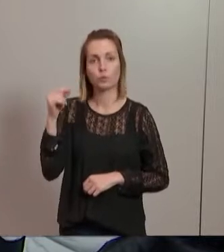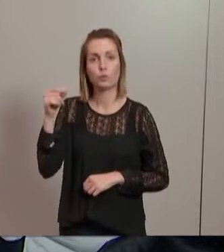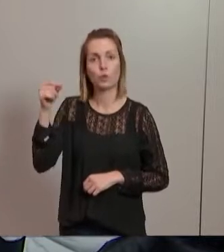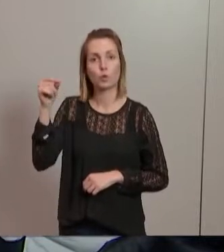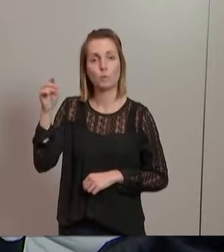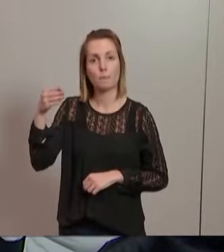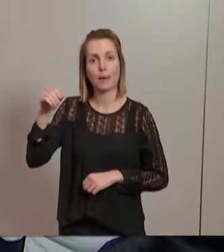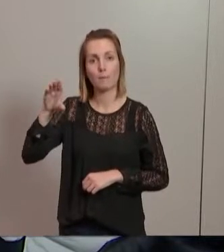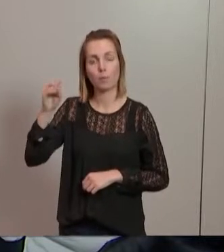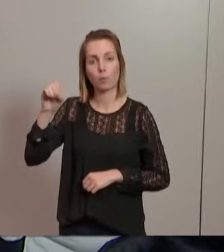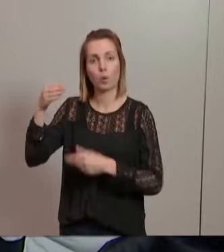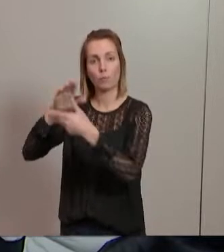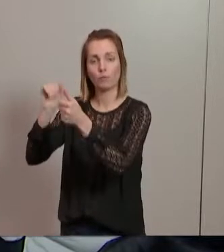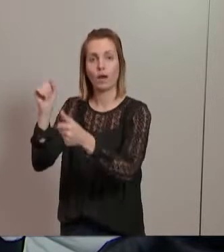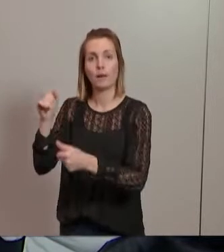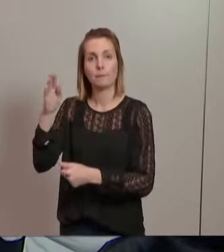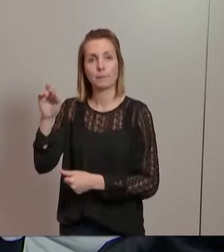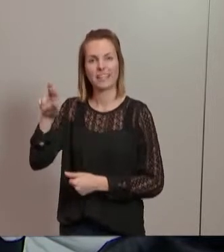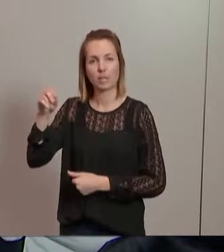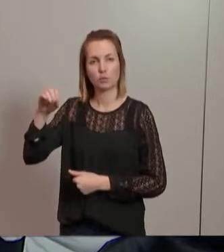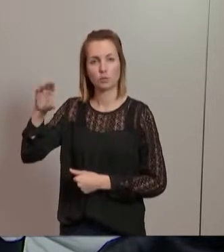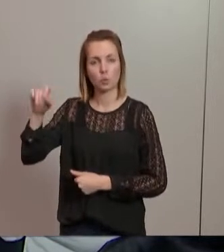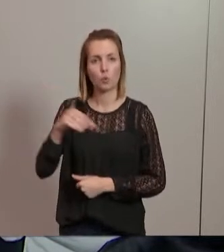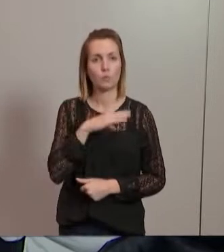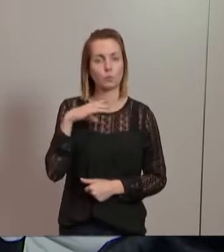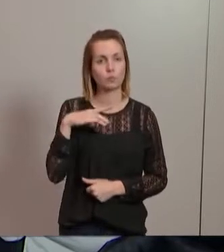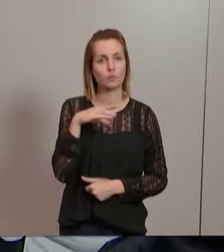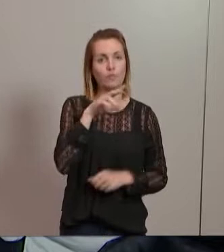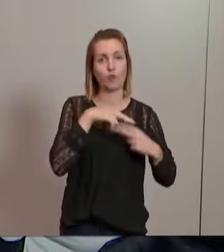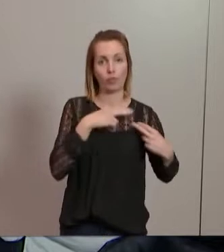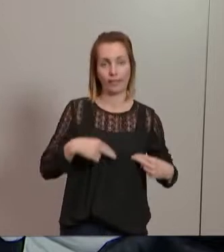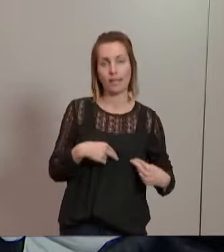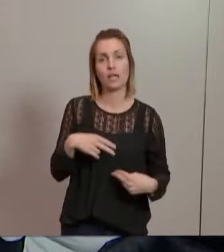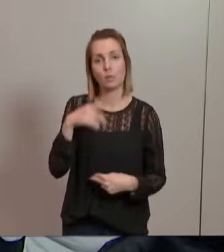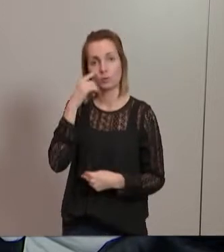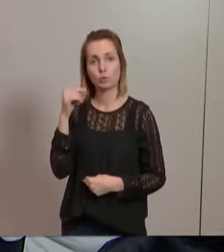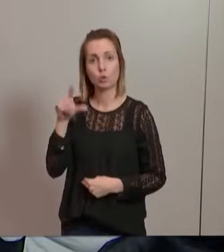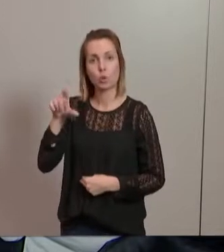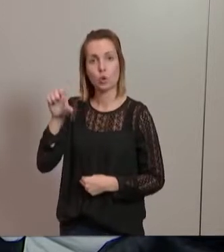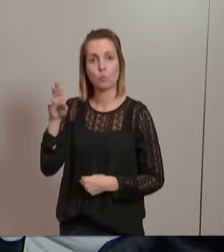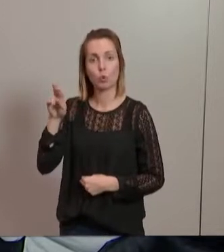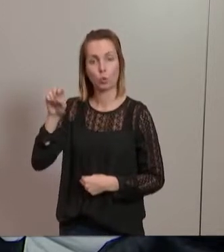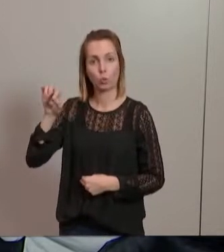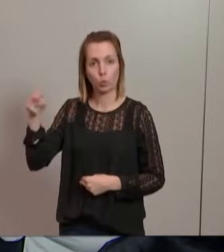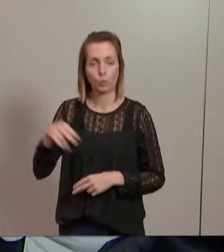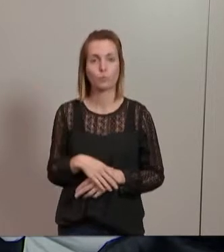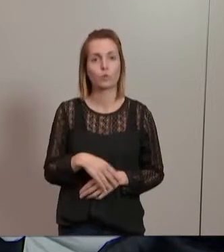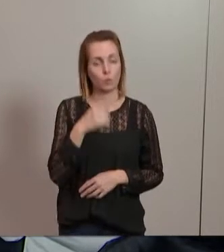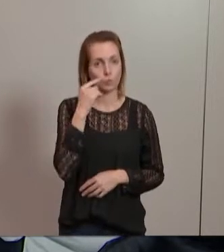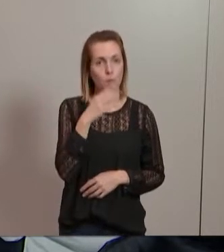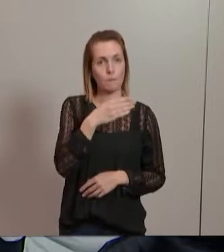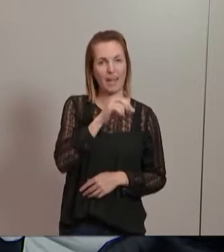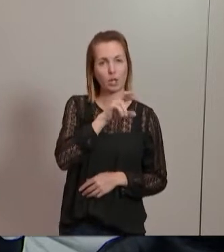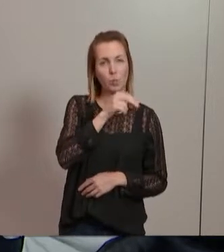absent, pouvoir Hugues Briançeau. Maxime Vendée. Présent. Laurent Le Breton. Présent. Laurent Marion.